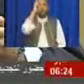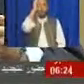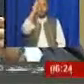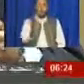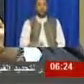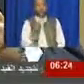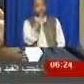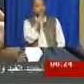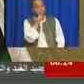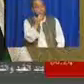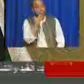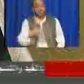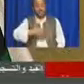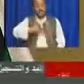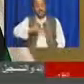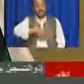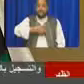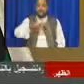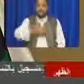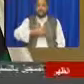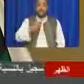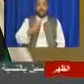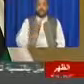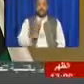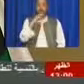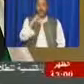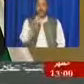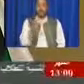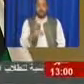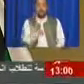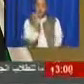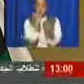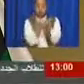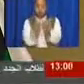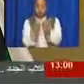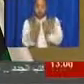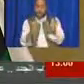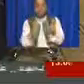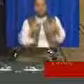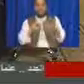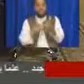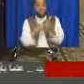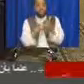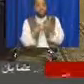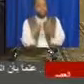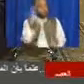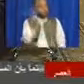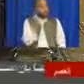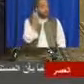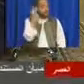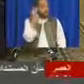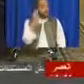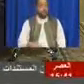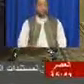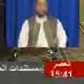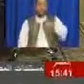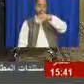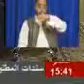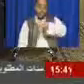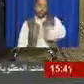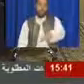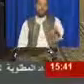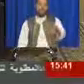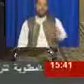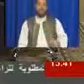اجل لا حد له اجر عظيم تصور الكريم لما يقول لك اعطيك شيئا كثيرا وشيء عظيما يعني ما تتوقع فهذا